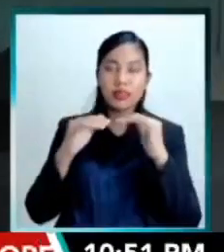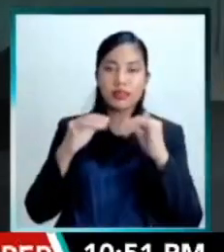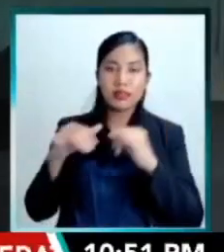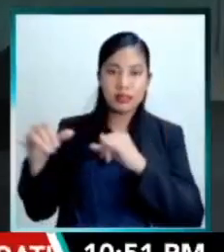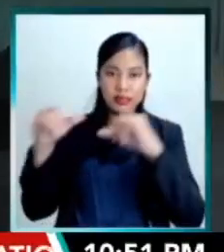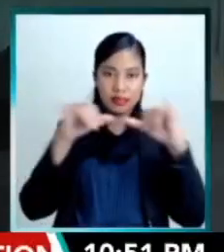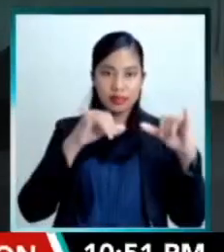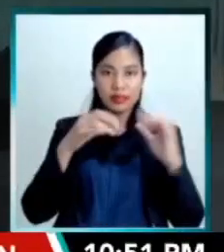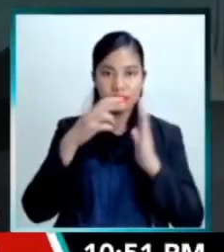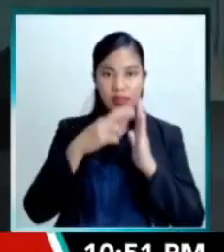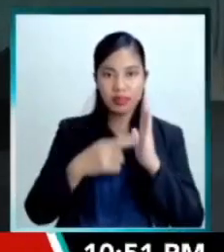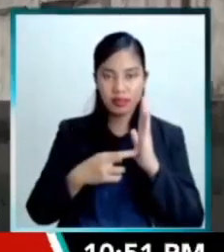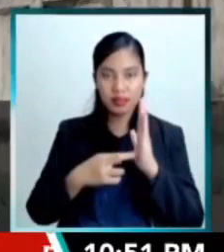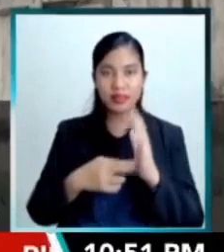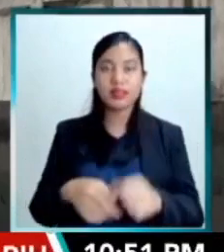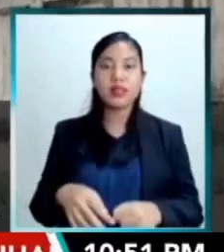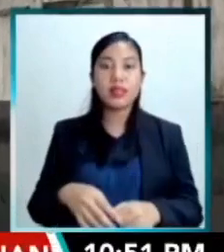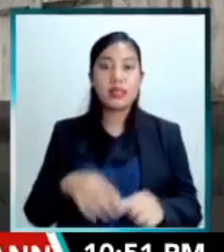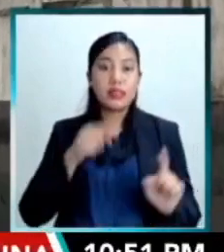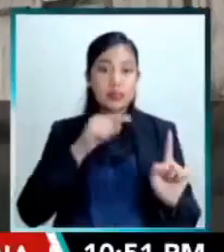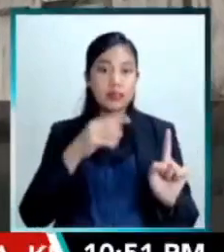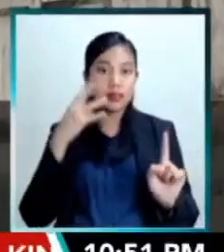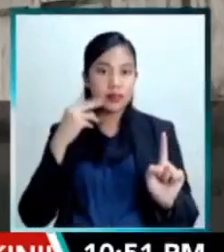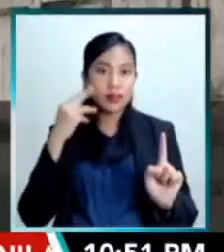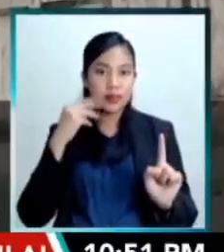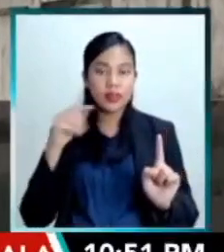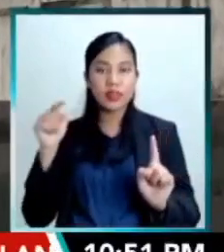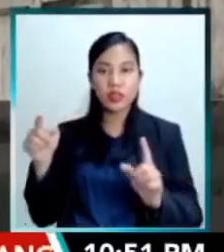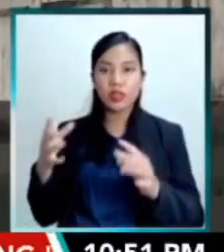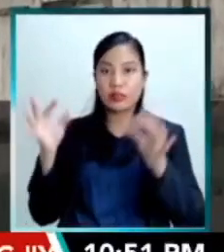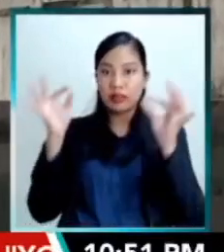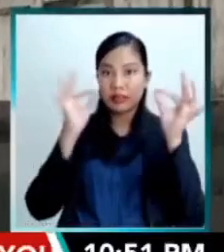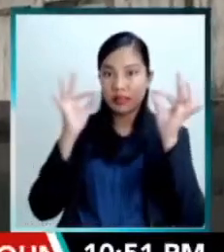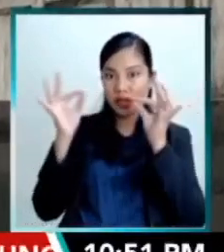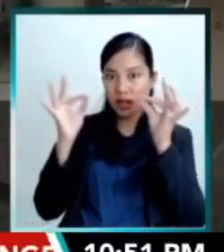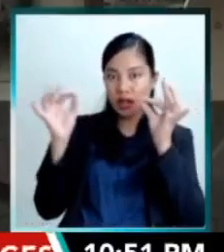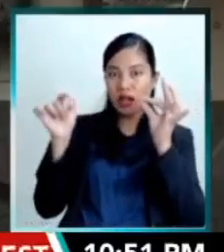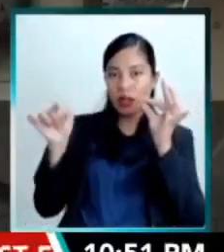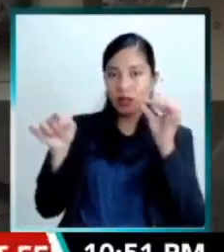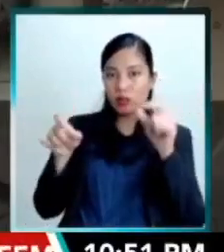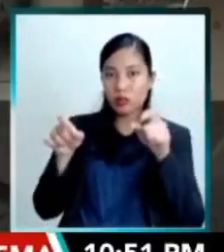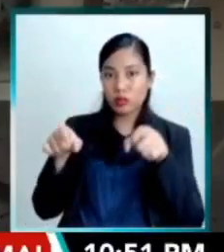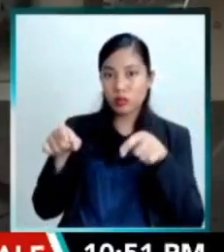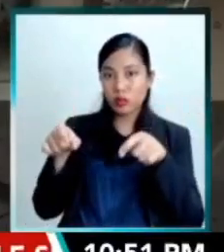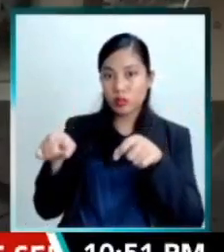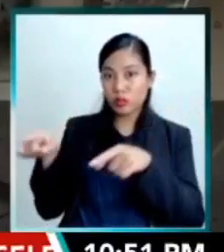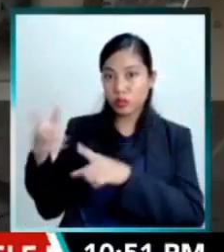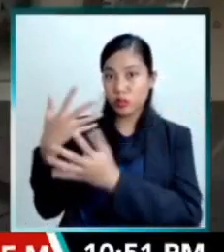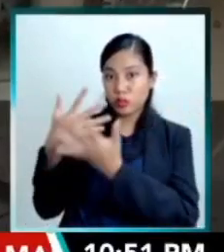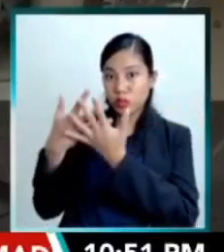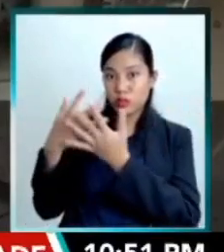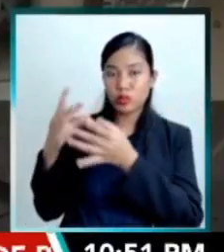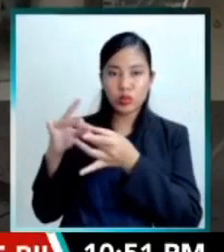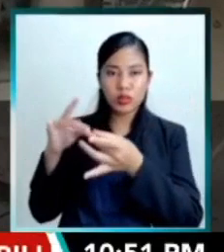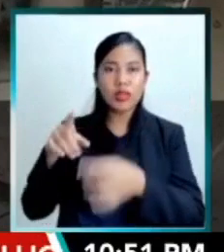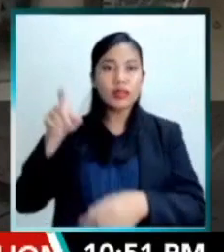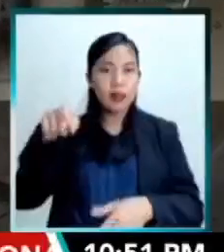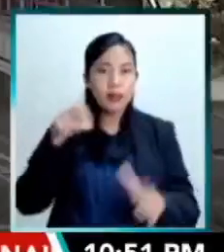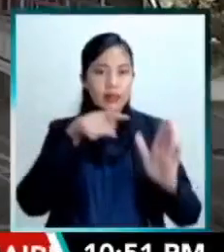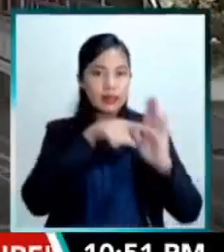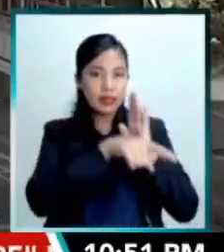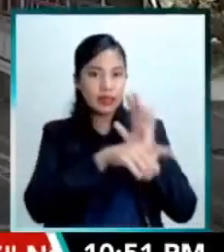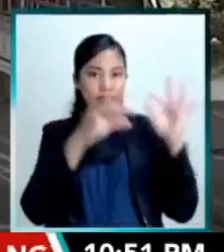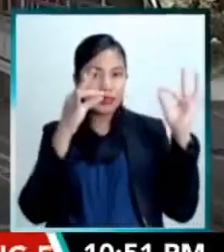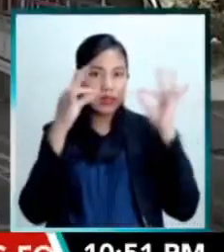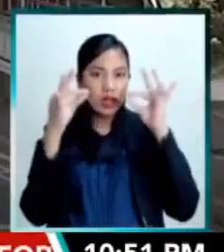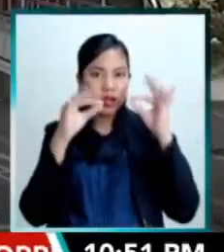sinabi mismo ng mga drug lords sa Bilibid na para magsupo ang droga sa bansa, kailangan patayin ng mga drug lord. Hindi naman daw